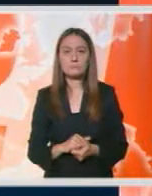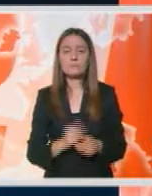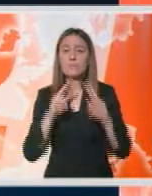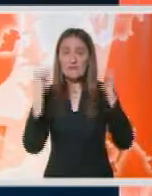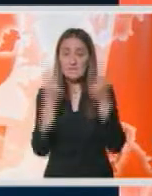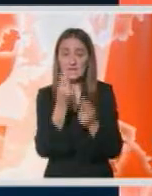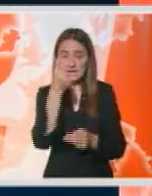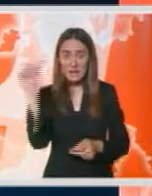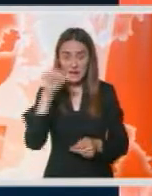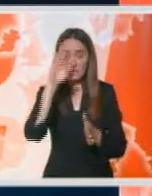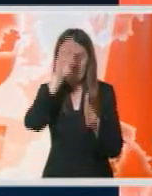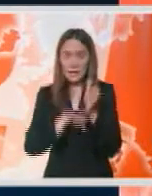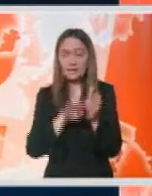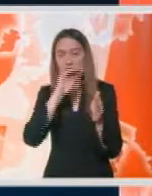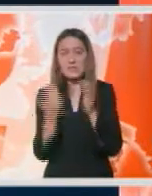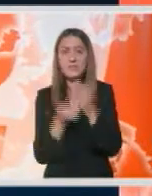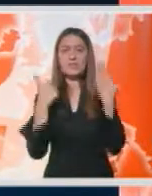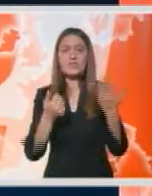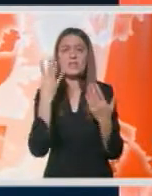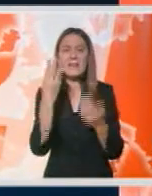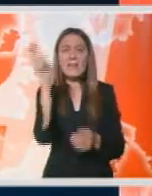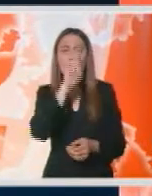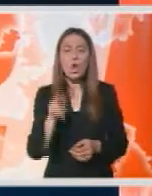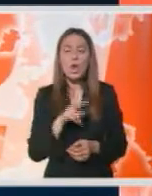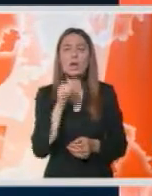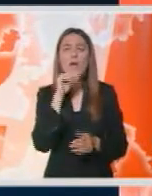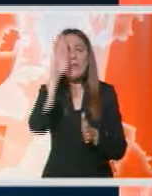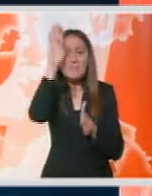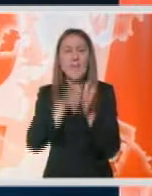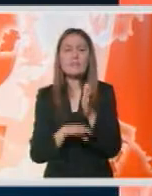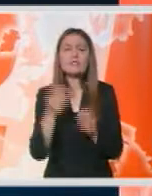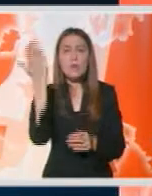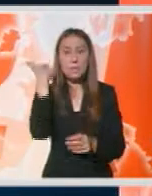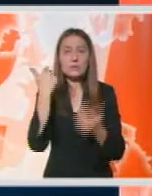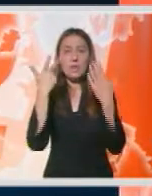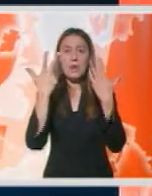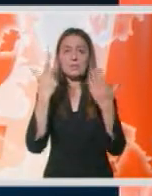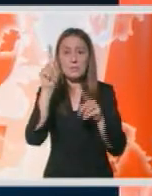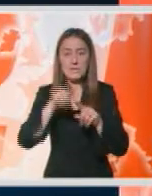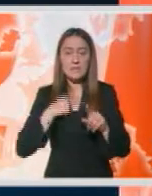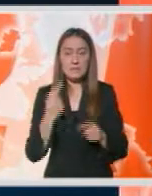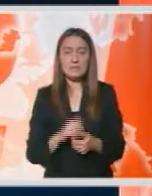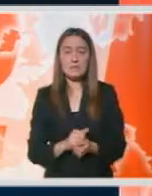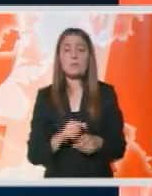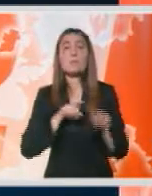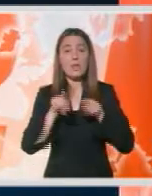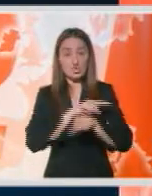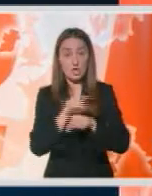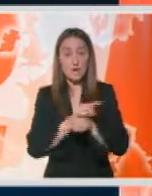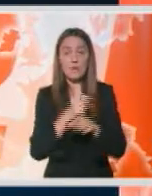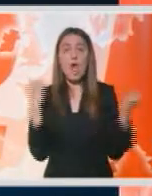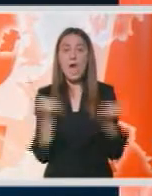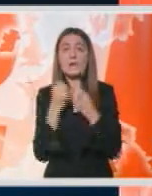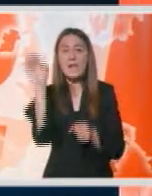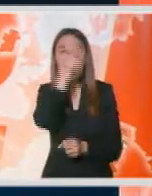Svetska cena nafte pala je ispod 69 dolara za barel i najniža je za proteklih 8 meseci. Istovremeno, akcije